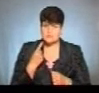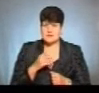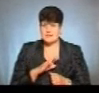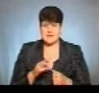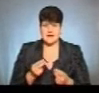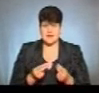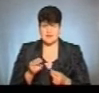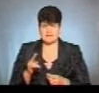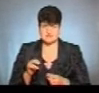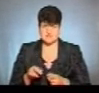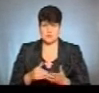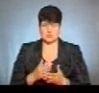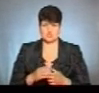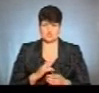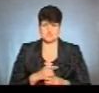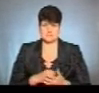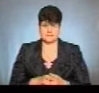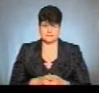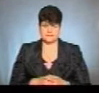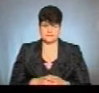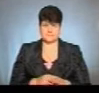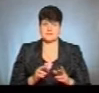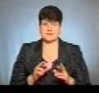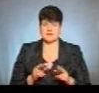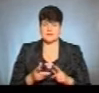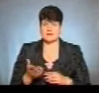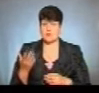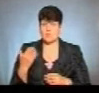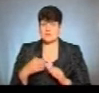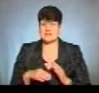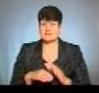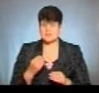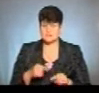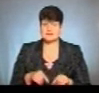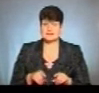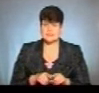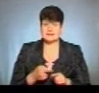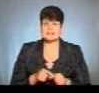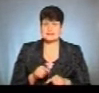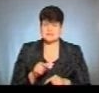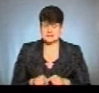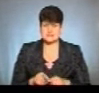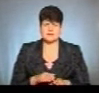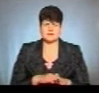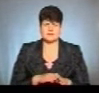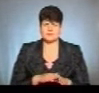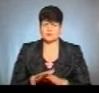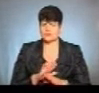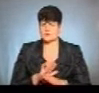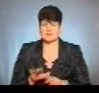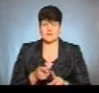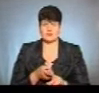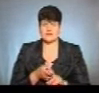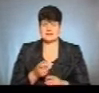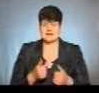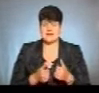гравця політичної сили? Як на попередніх виборах, так і на цих абсолютно не пов'язаний